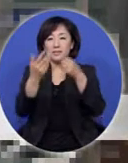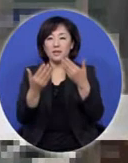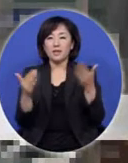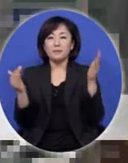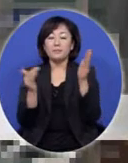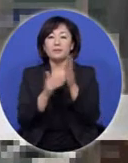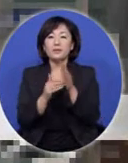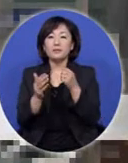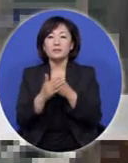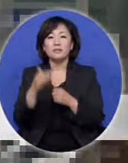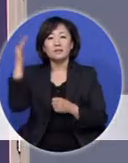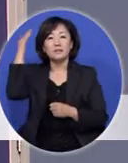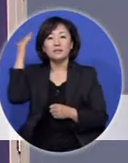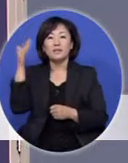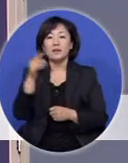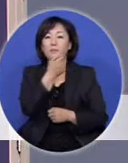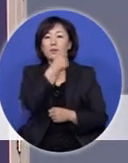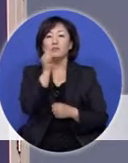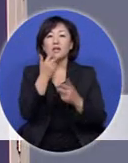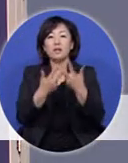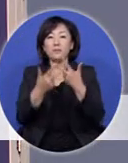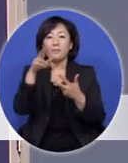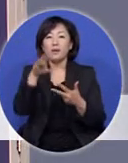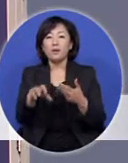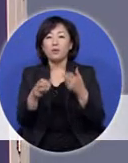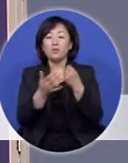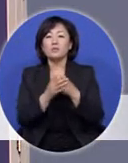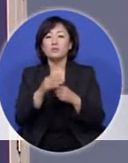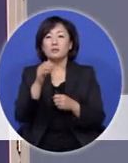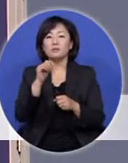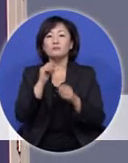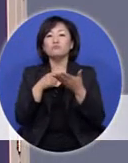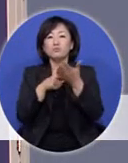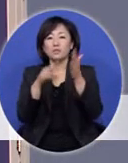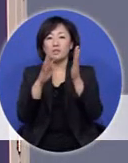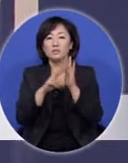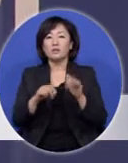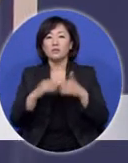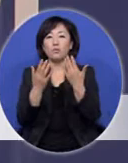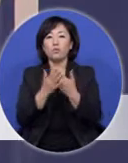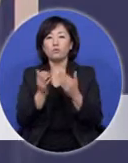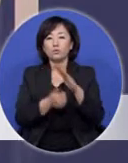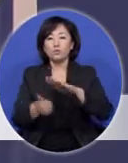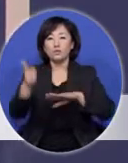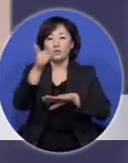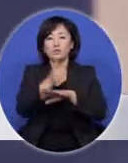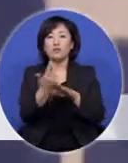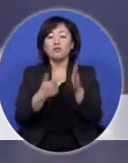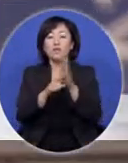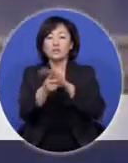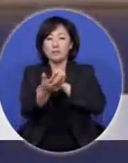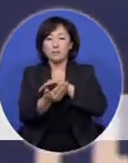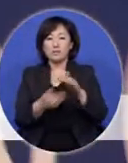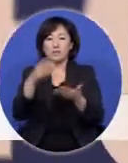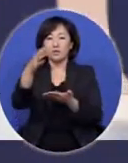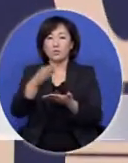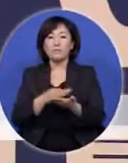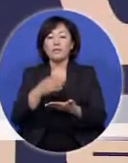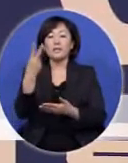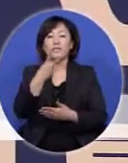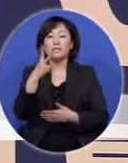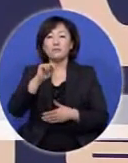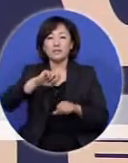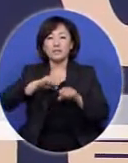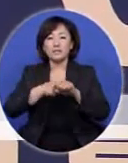받았습니다. 대한변협은 최근 사건 소개비를 지급하고 성공보수를 조건부로 미리 받은 모 변호사에게 과태료 2천만